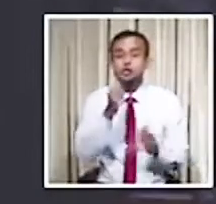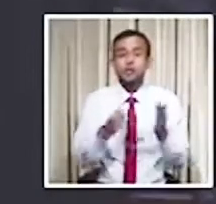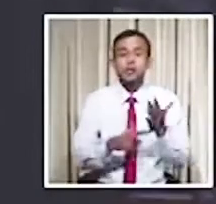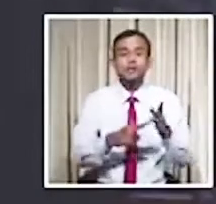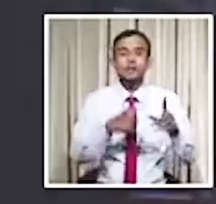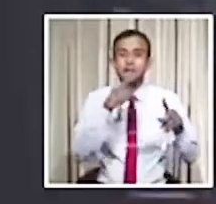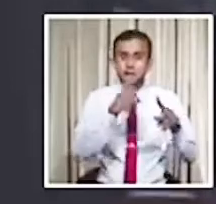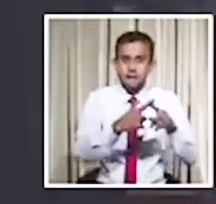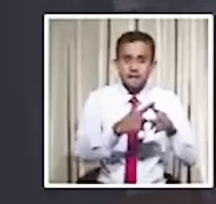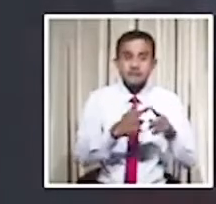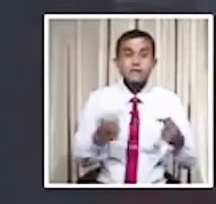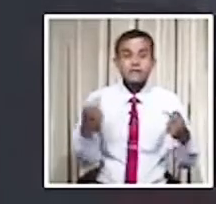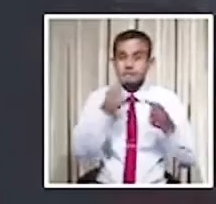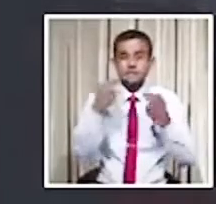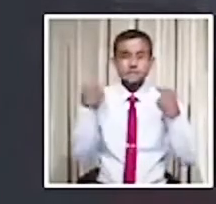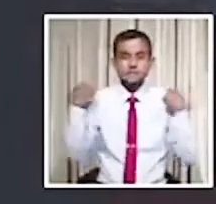மட்டும் சுற்றுலாத்துறையினூடாக